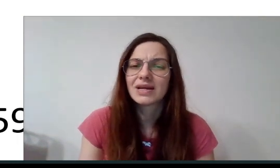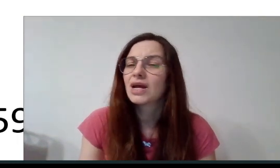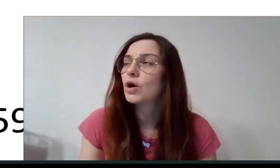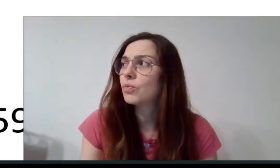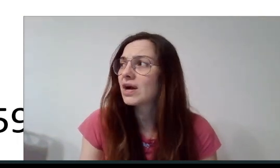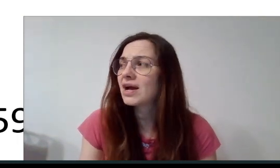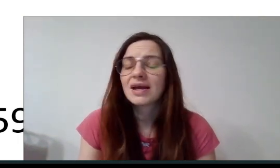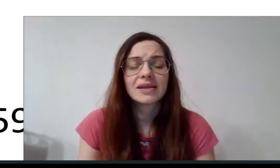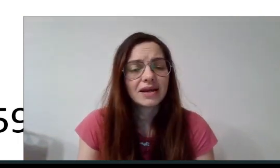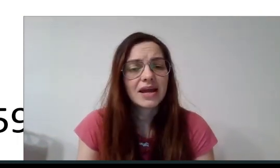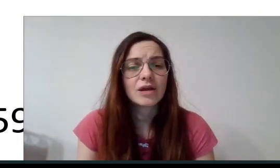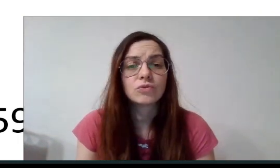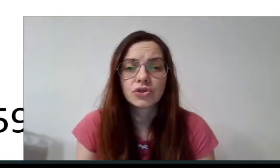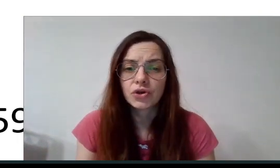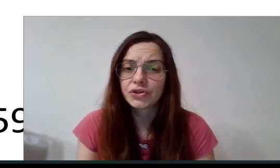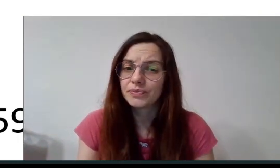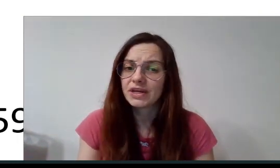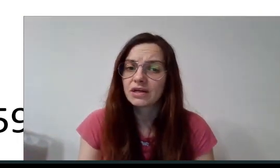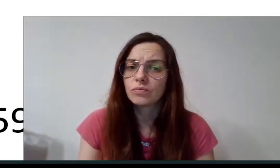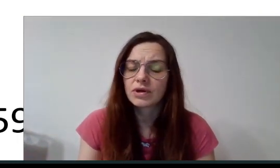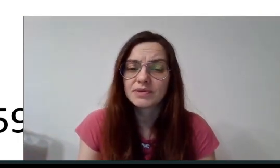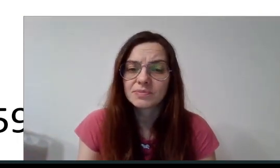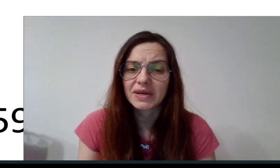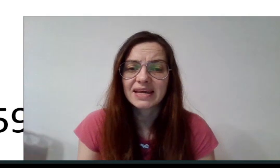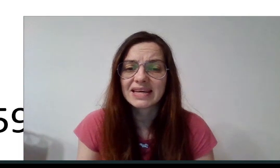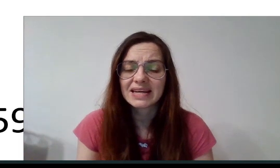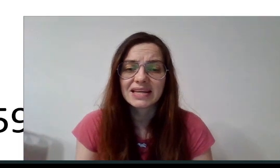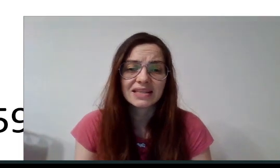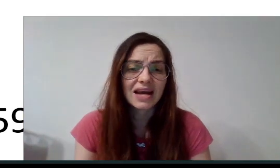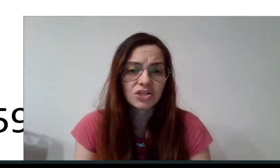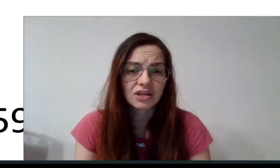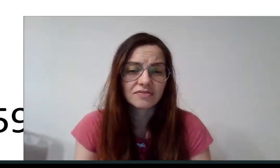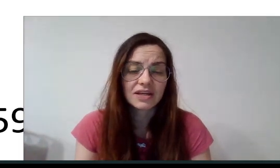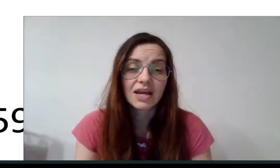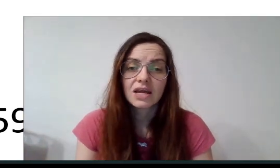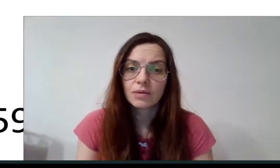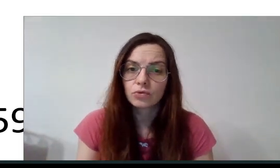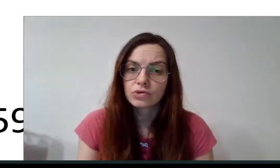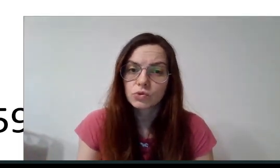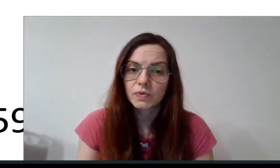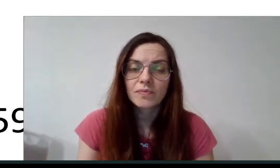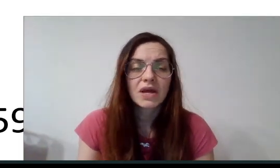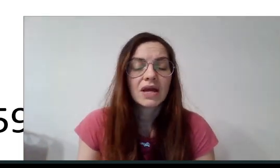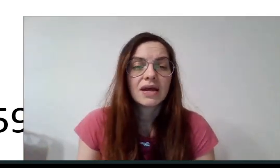buka, der Lärm stört mich, buka mi smeta, ich kann nicht einschlafen, ne mogu da se uspavam,